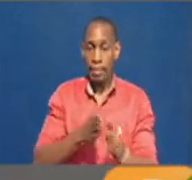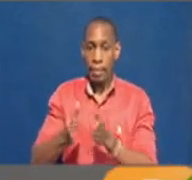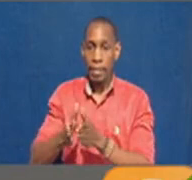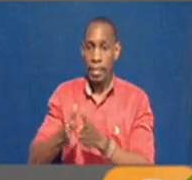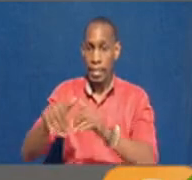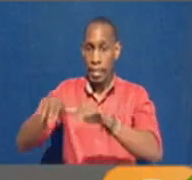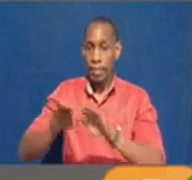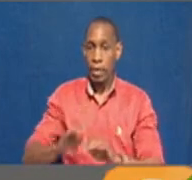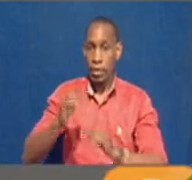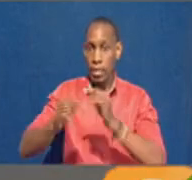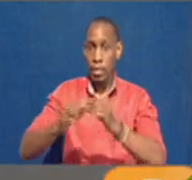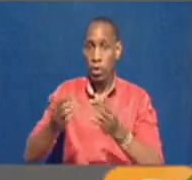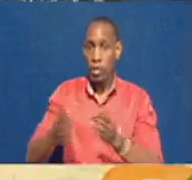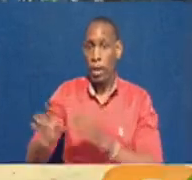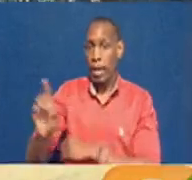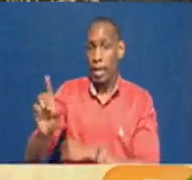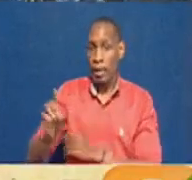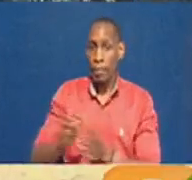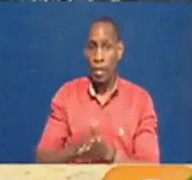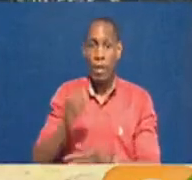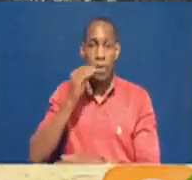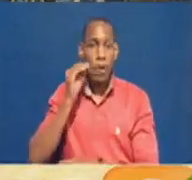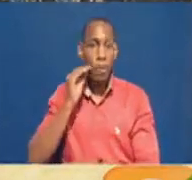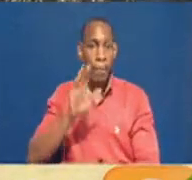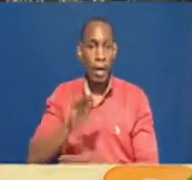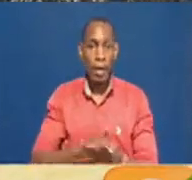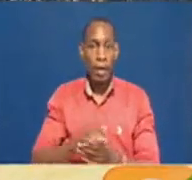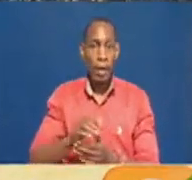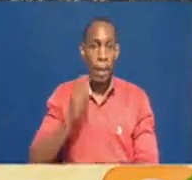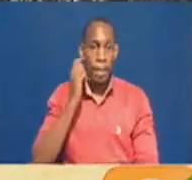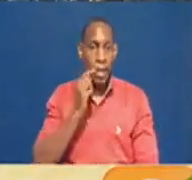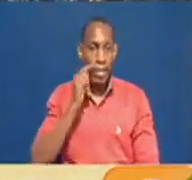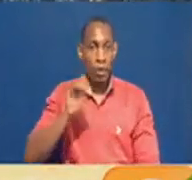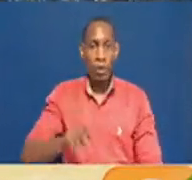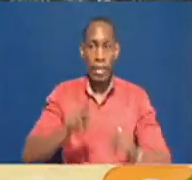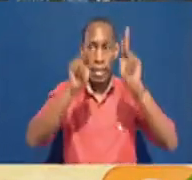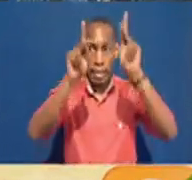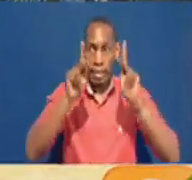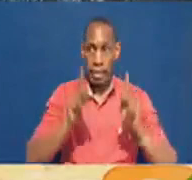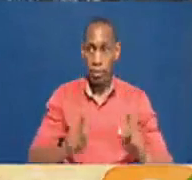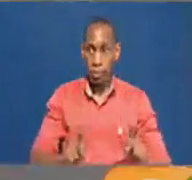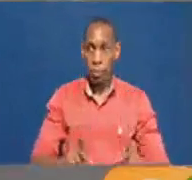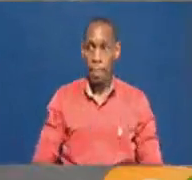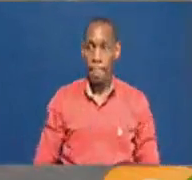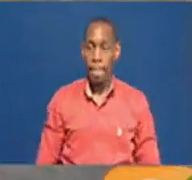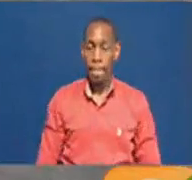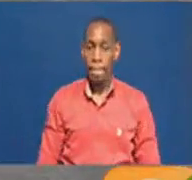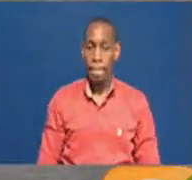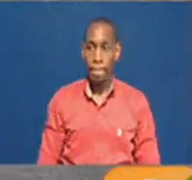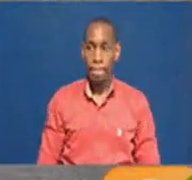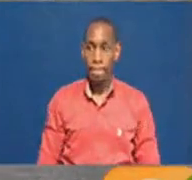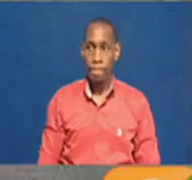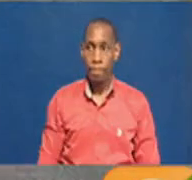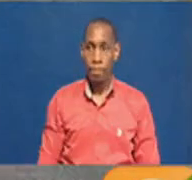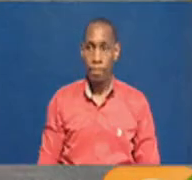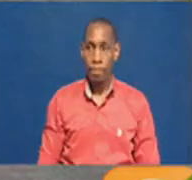ya mazishi yakiendelea Nairobi na nyumbani kwao Maseno, kaunti ya Kisumu. Emily Chebet, Runinga ya Citizen.